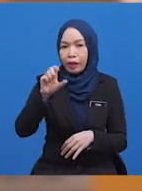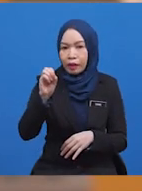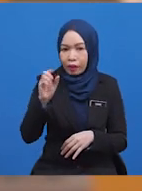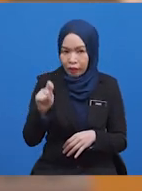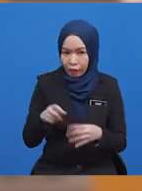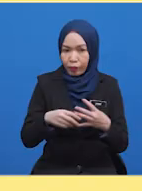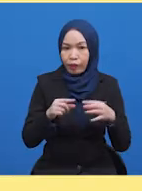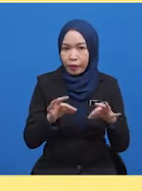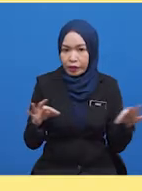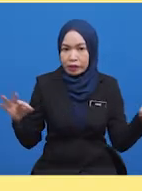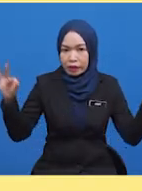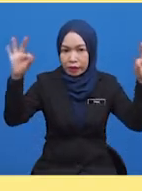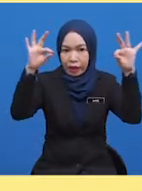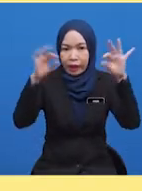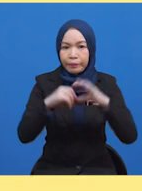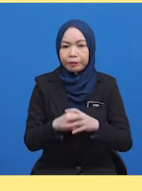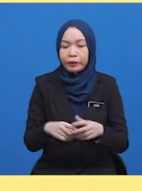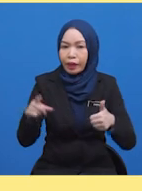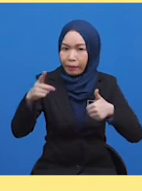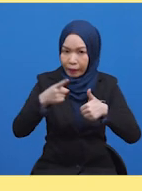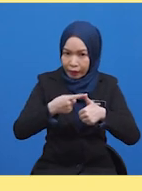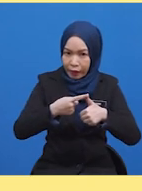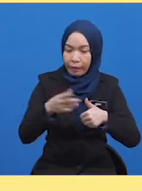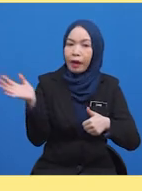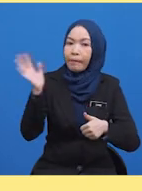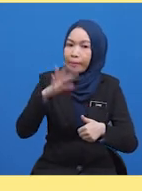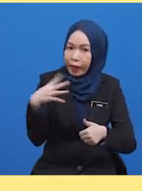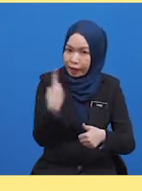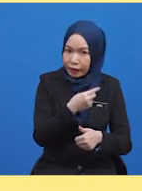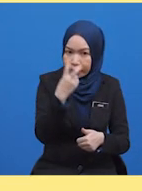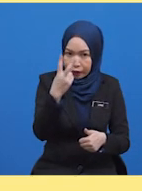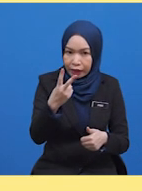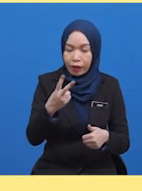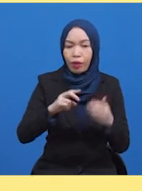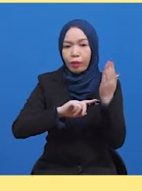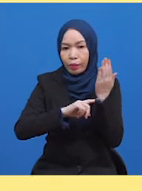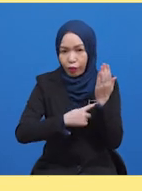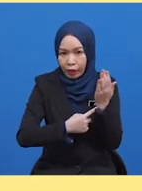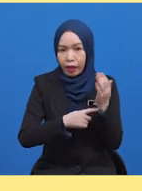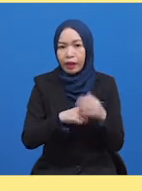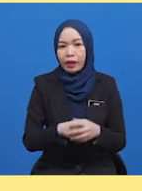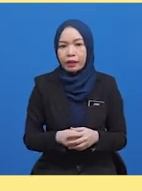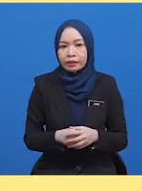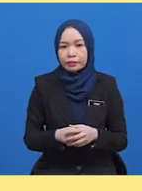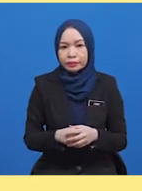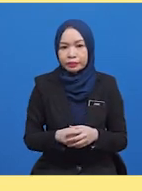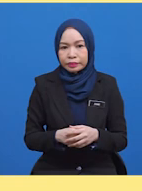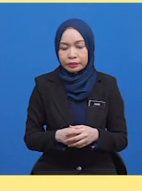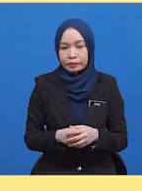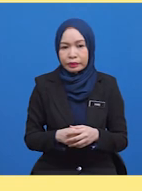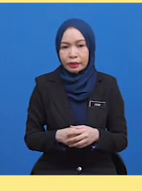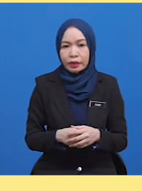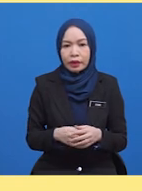Jonathan Kandou Ini pertama Mari kita lihat tak permulaan banjir yang melanda Kampung